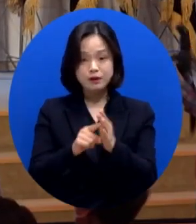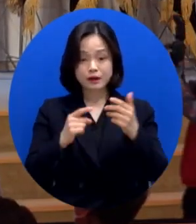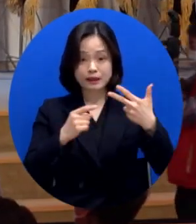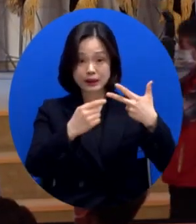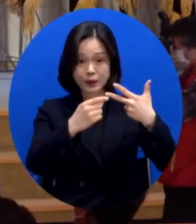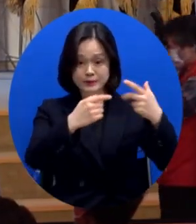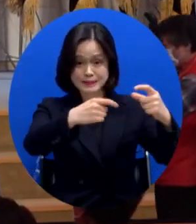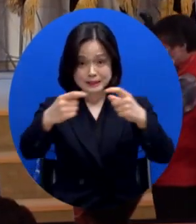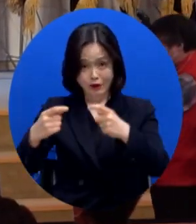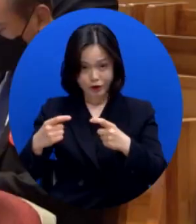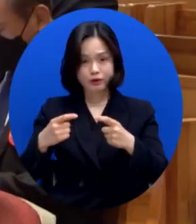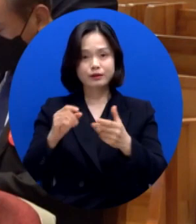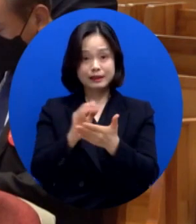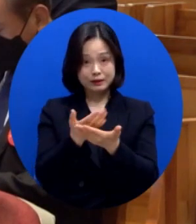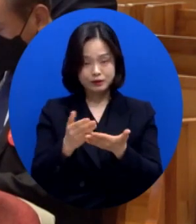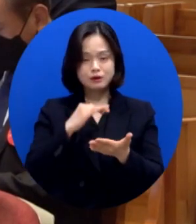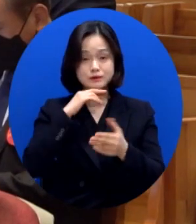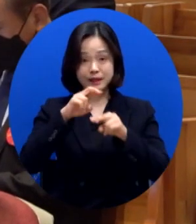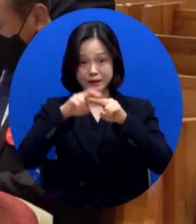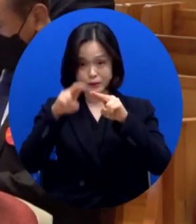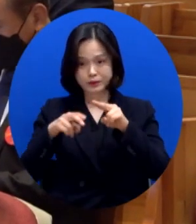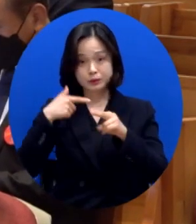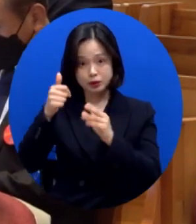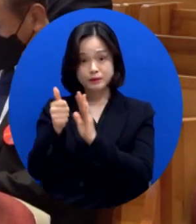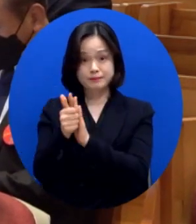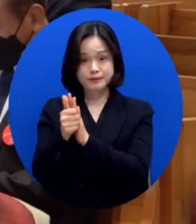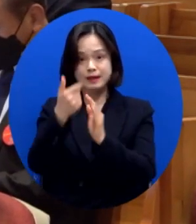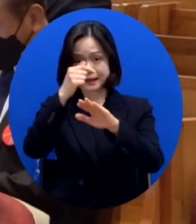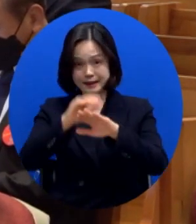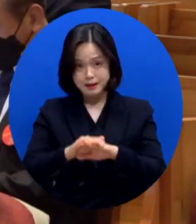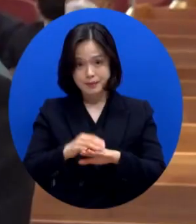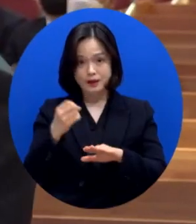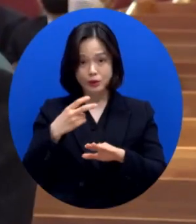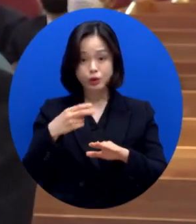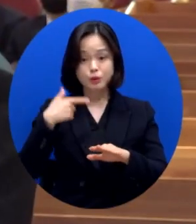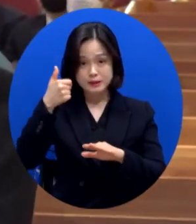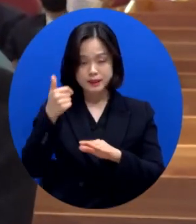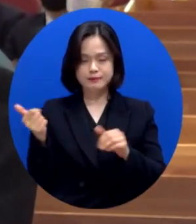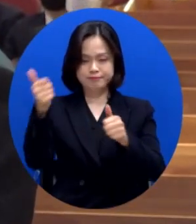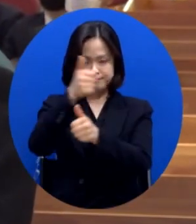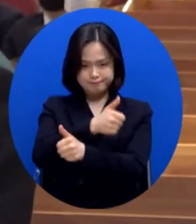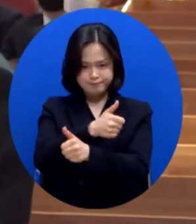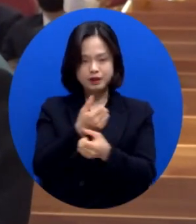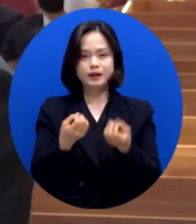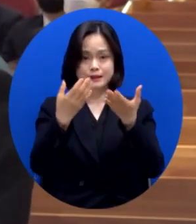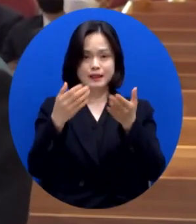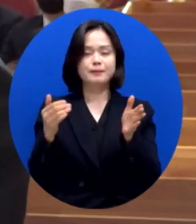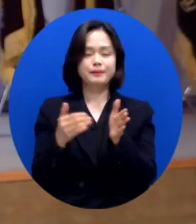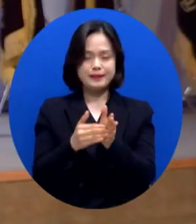나누어 은퇴교역자 찬하와 지방감리사 이취임식 등으로 진행했습니다.